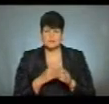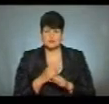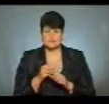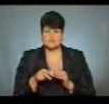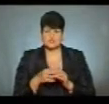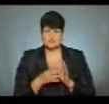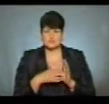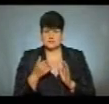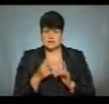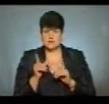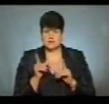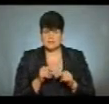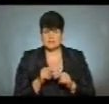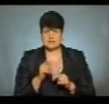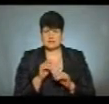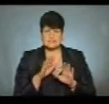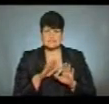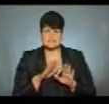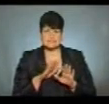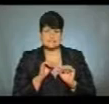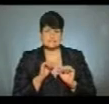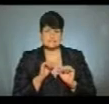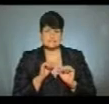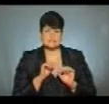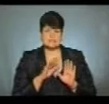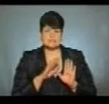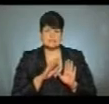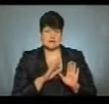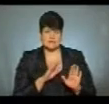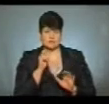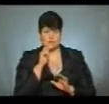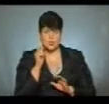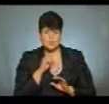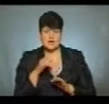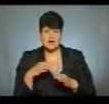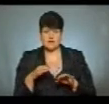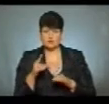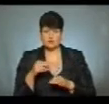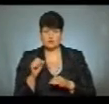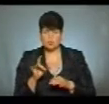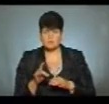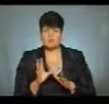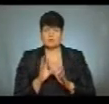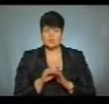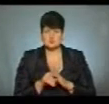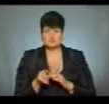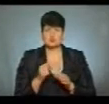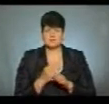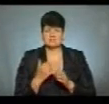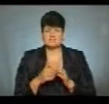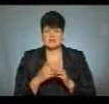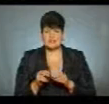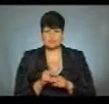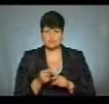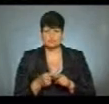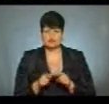коли їздили на захід «Укравтодор», ми цю пропозицію вносили. Тобто включити її в поточний середній ремонт, повністю